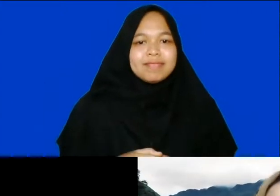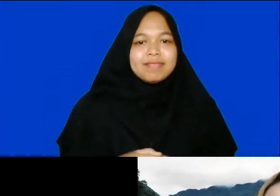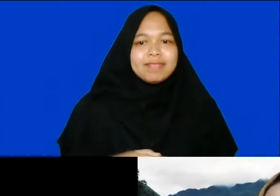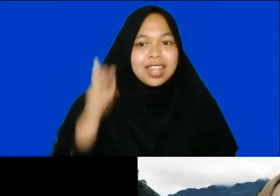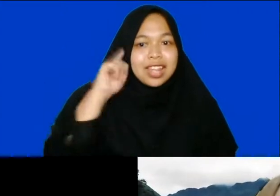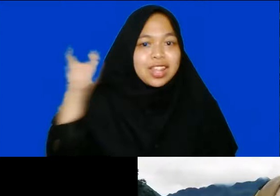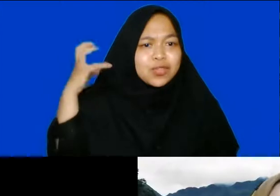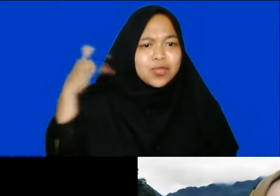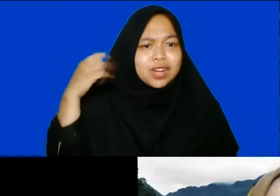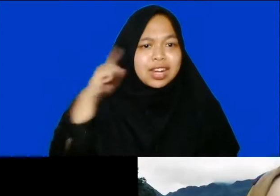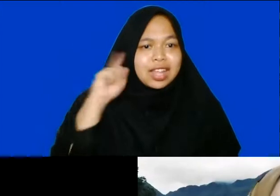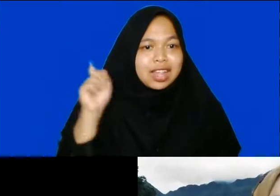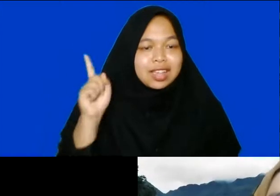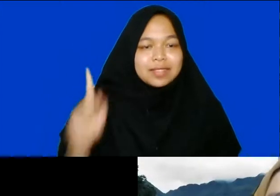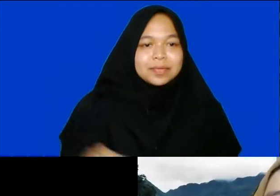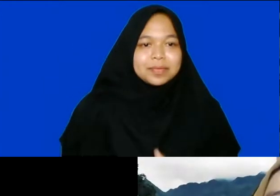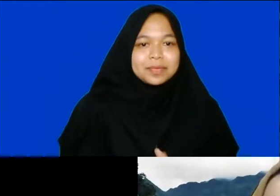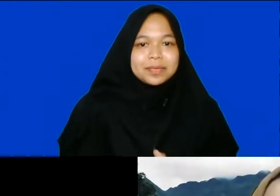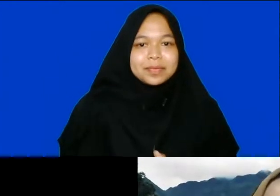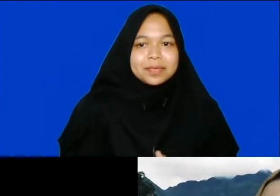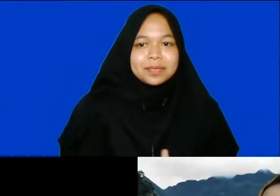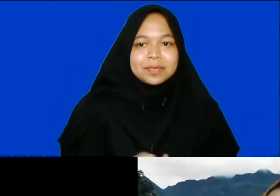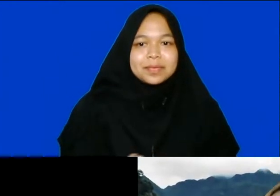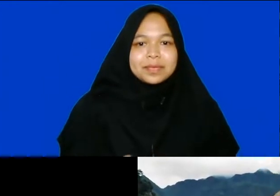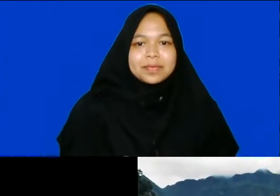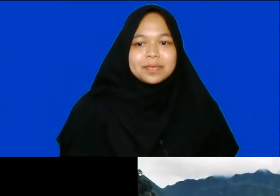Mas. Aman. Jelas ya? Ya, jelas.